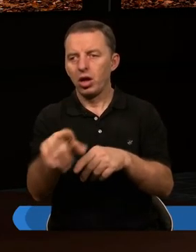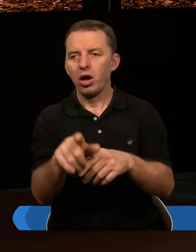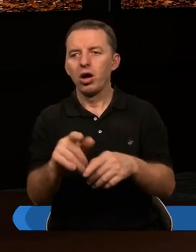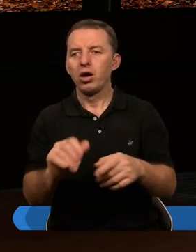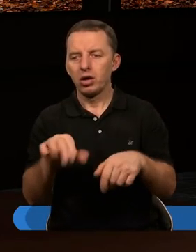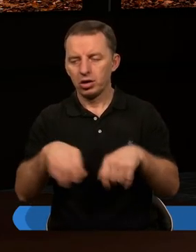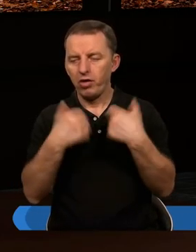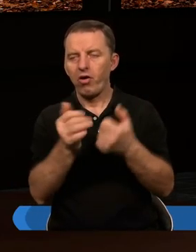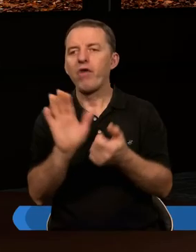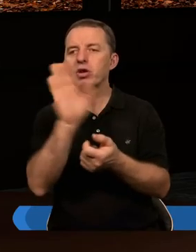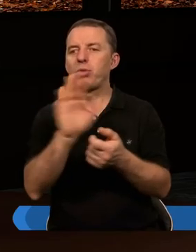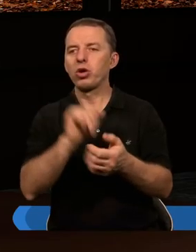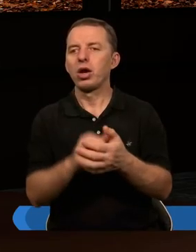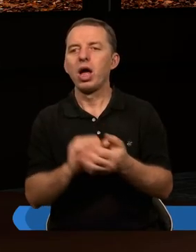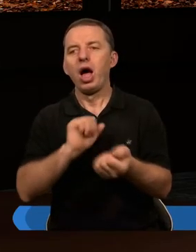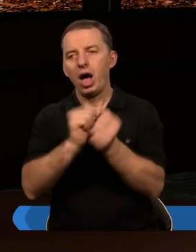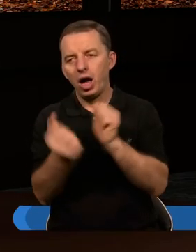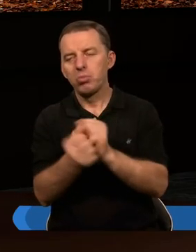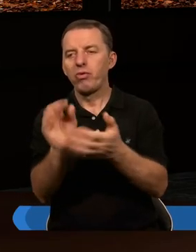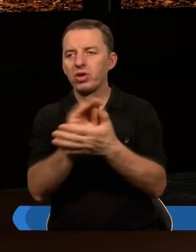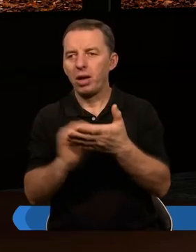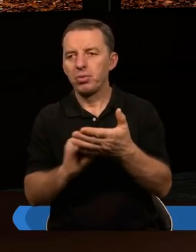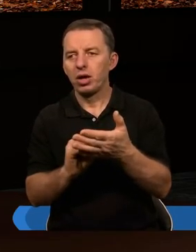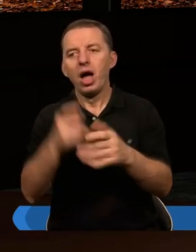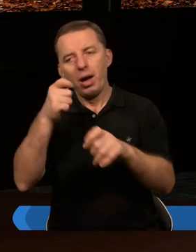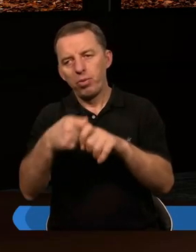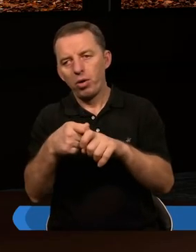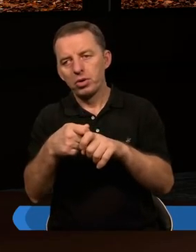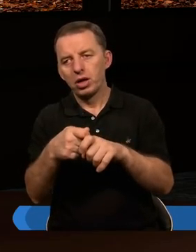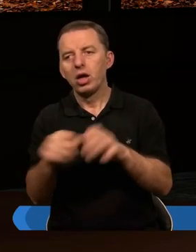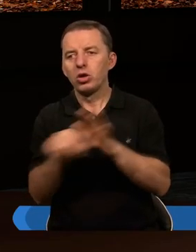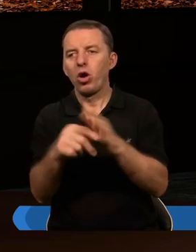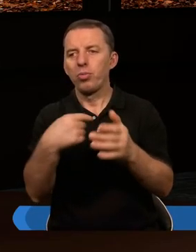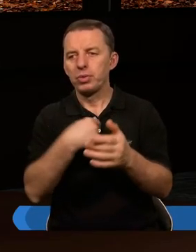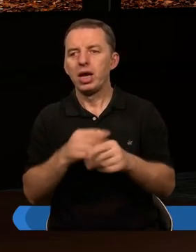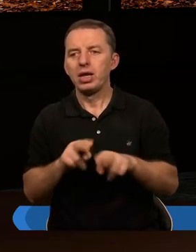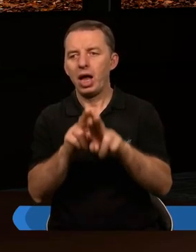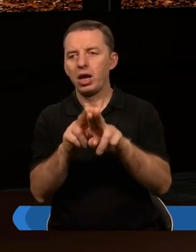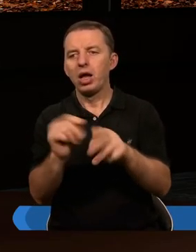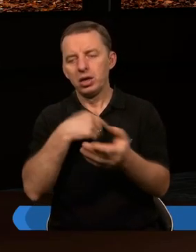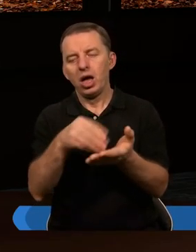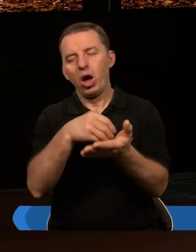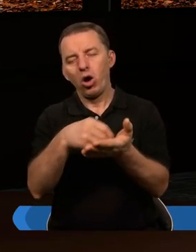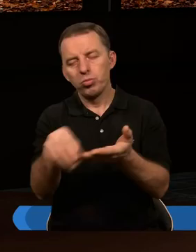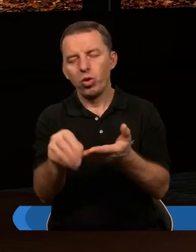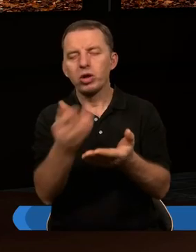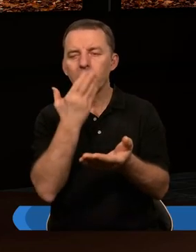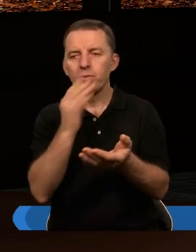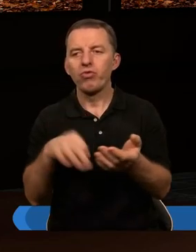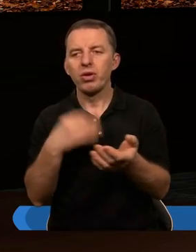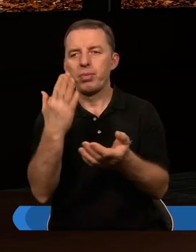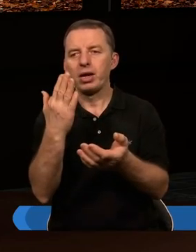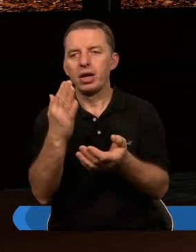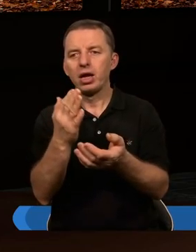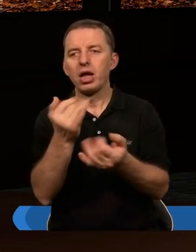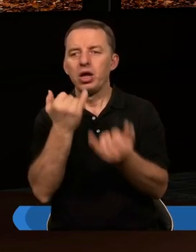to gniewowi Bożemu. Albowiem napisano, pomsta do mnie należy, ja odpłacę, mówi Pan.